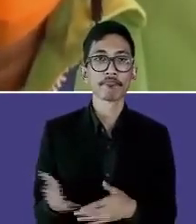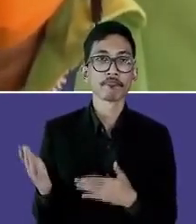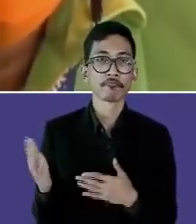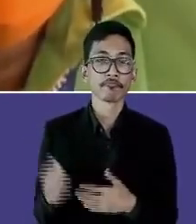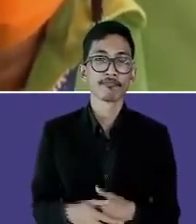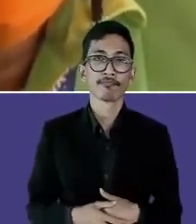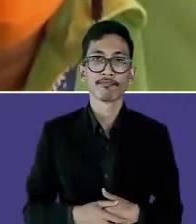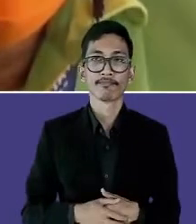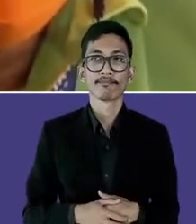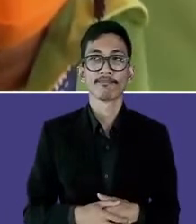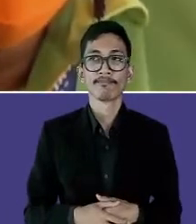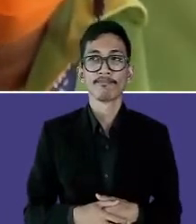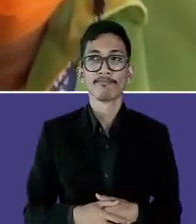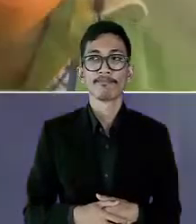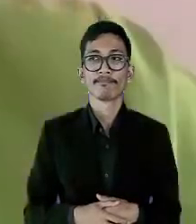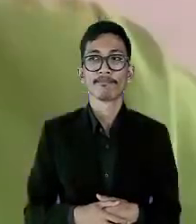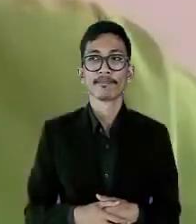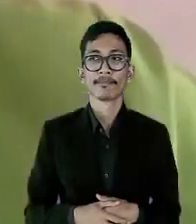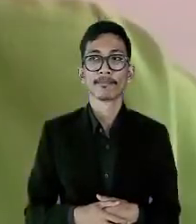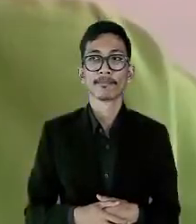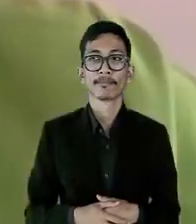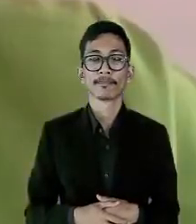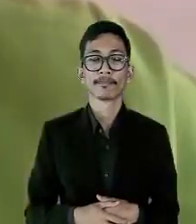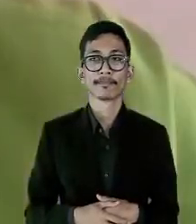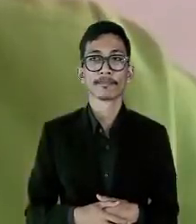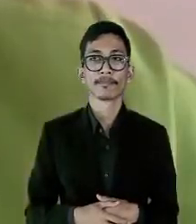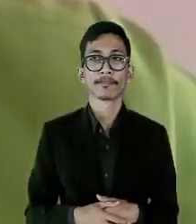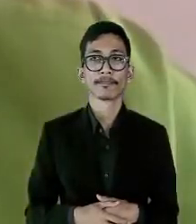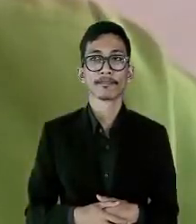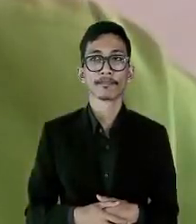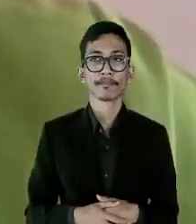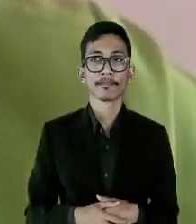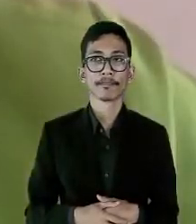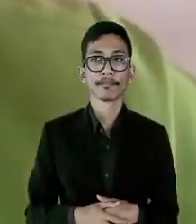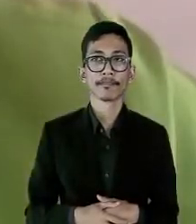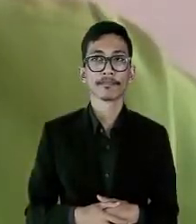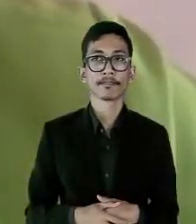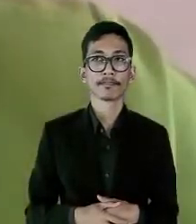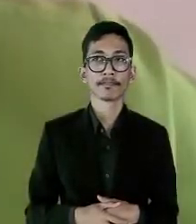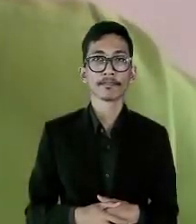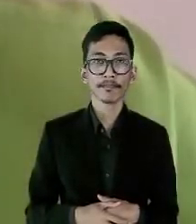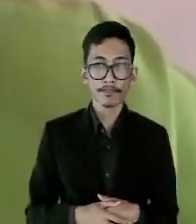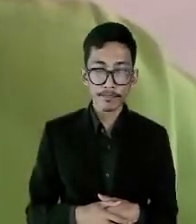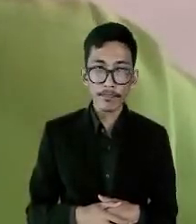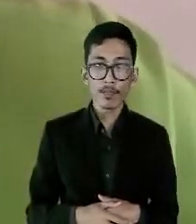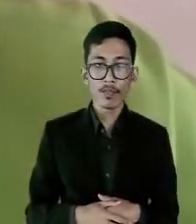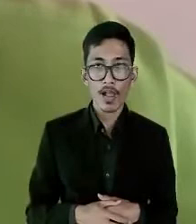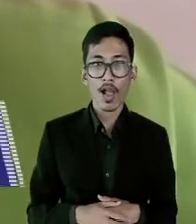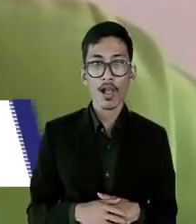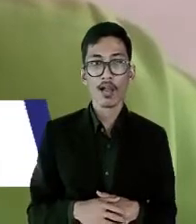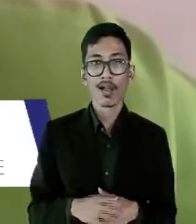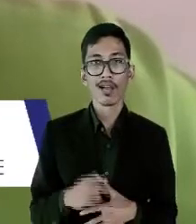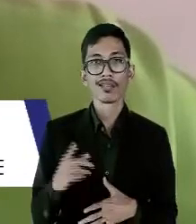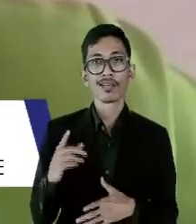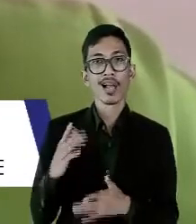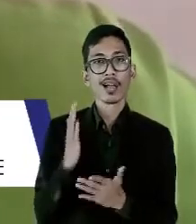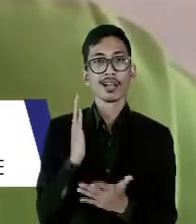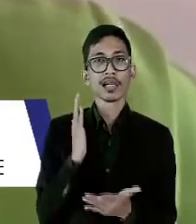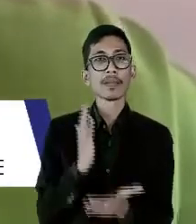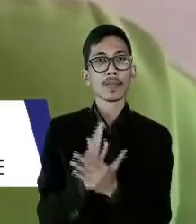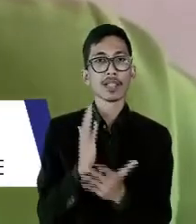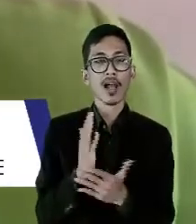Pak. Ya, terima kasih Pak Troy. Ya, pada prinsipnya kita mengimplementasikan kebijakan tentang